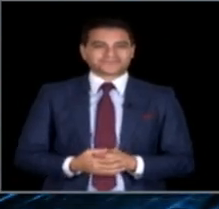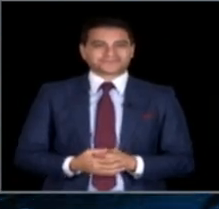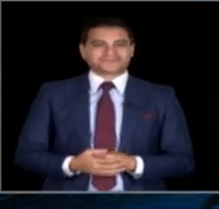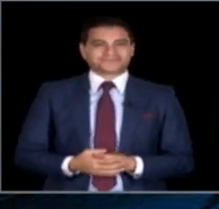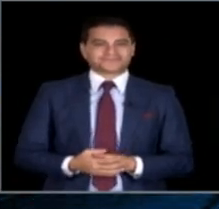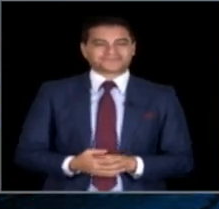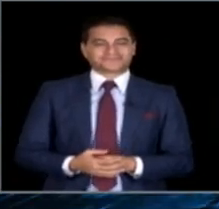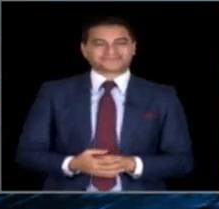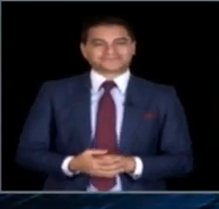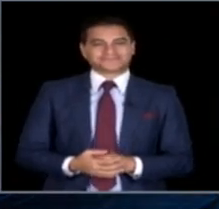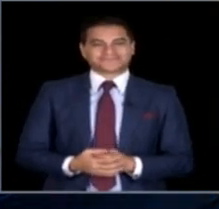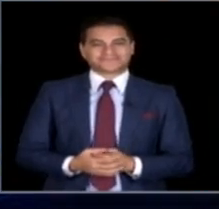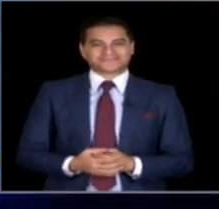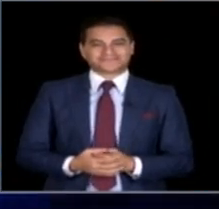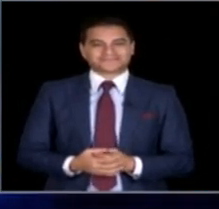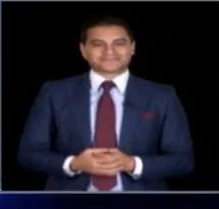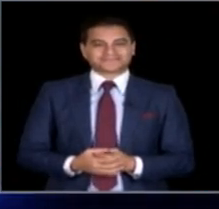العلم.